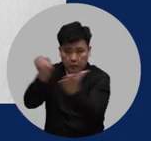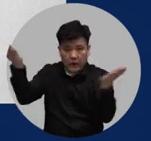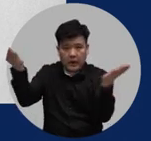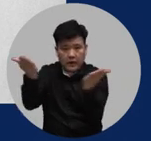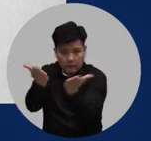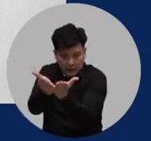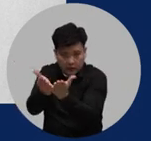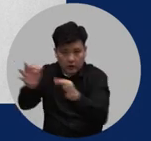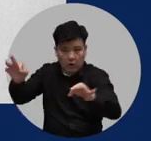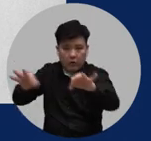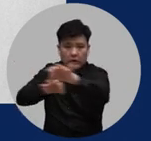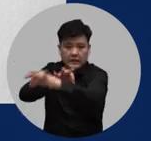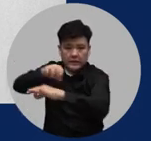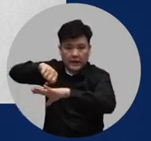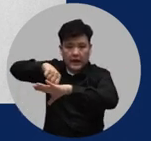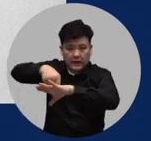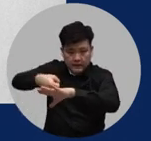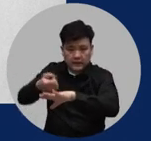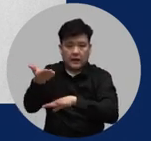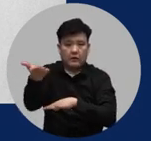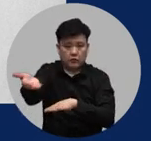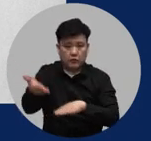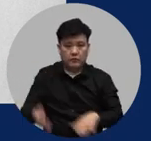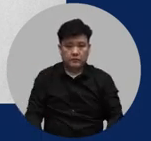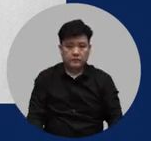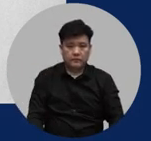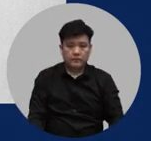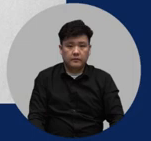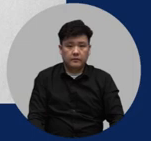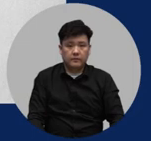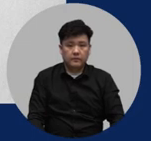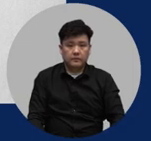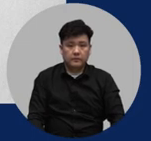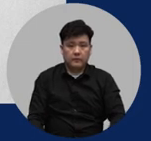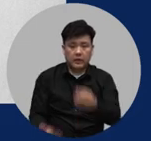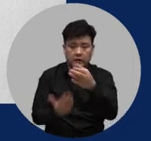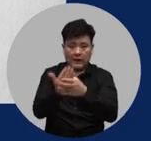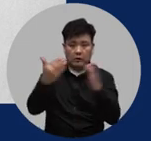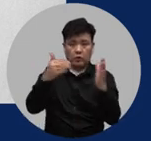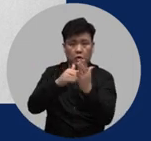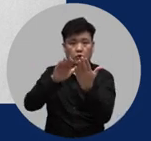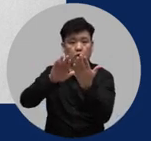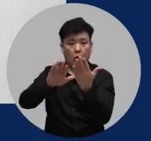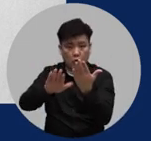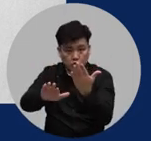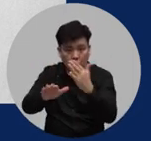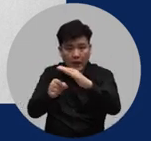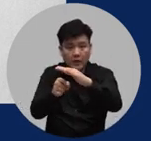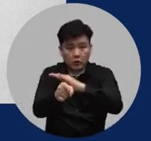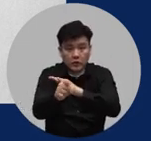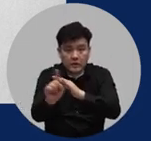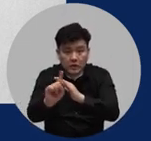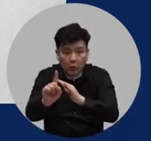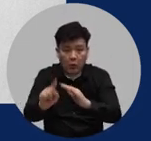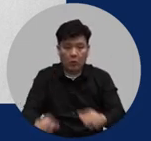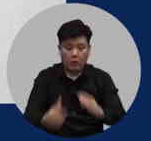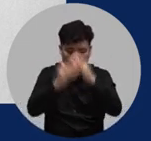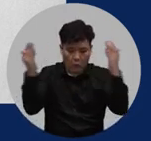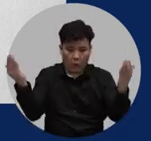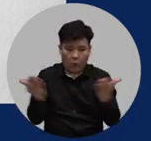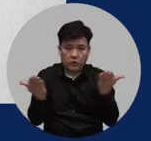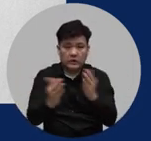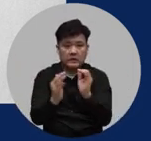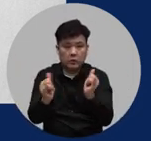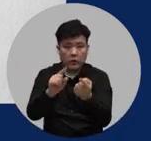근거하여 적절한 인사, 징계 조치합니다. 사건 종료 이후 후속 조치로는 전